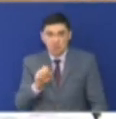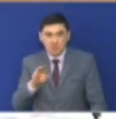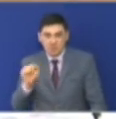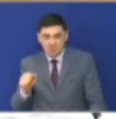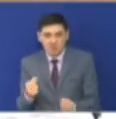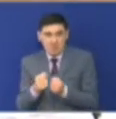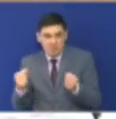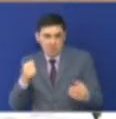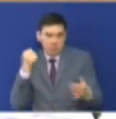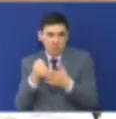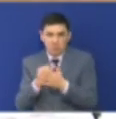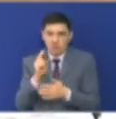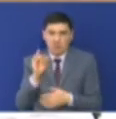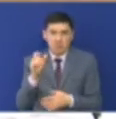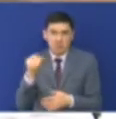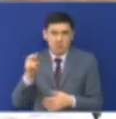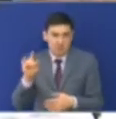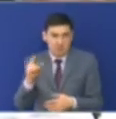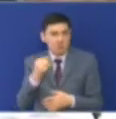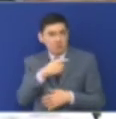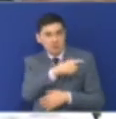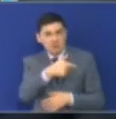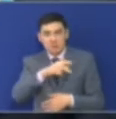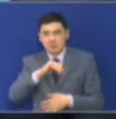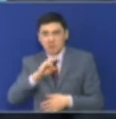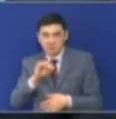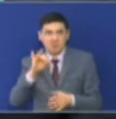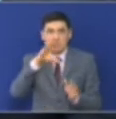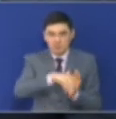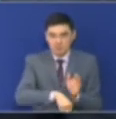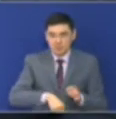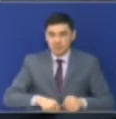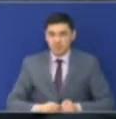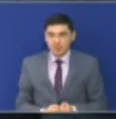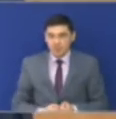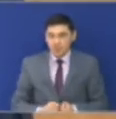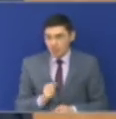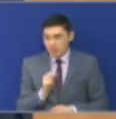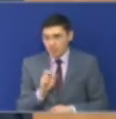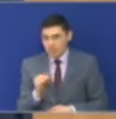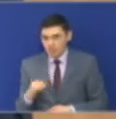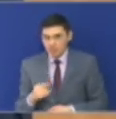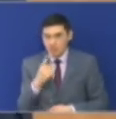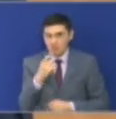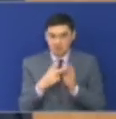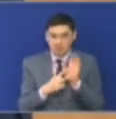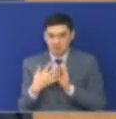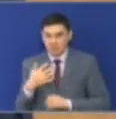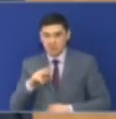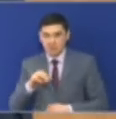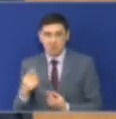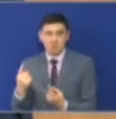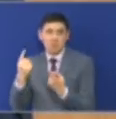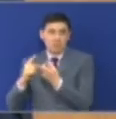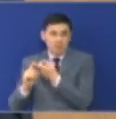дейін кеңейтсе, бұл Глинка көшесіне де қатысты. Абайдың 175 жылдық мерейтойына дайындық туралы есеп беру